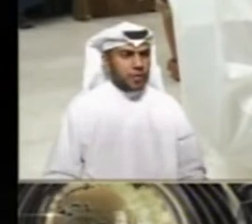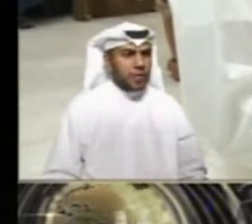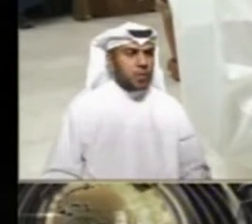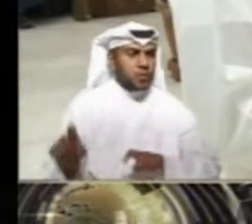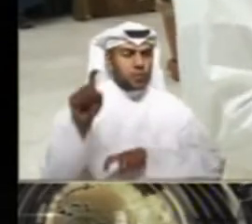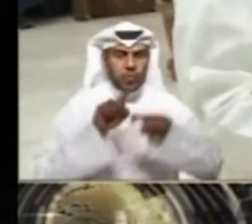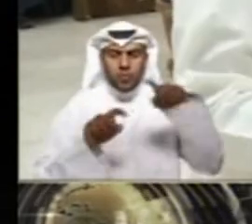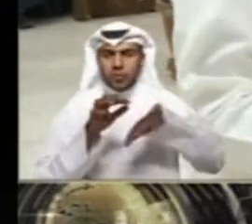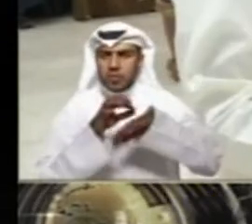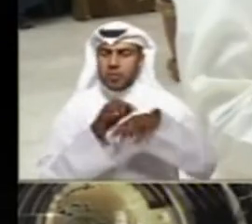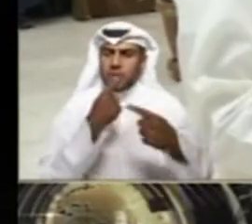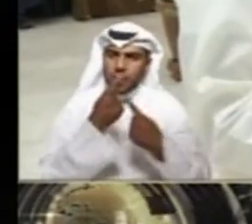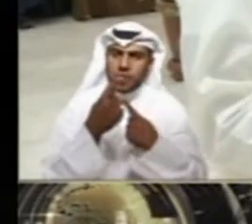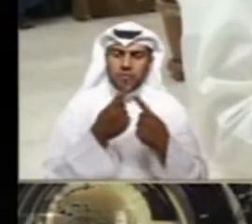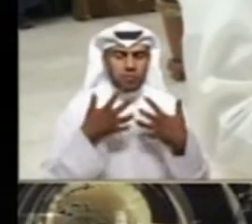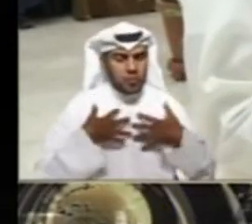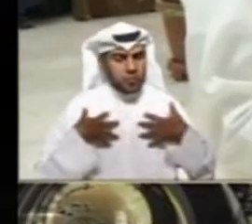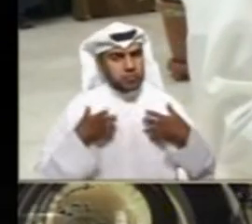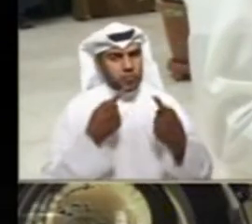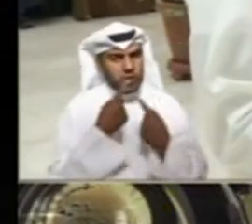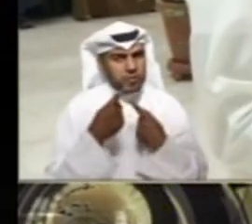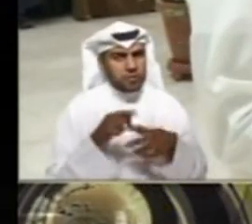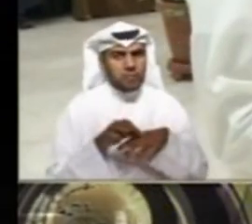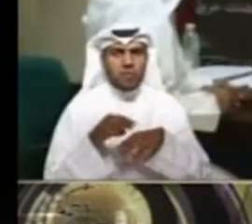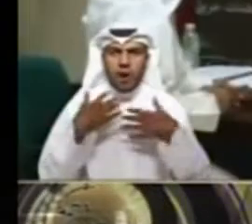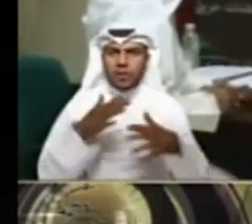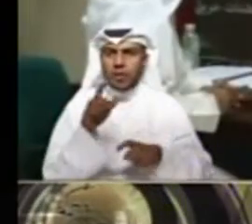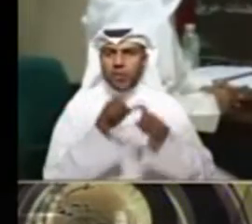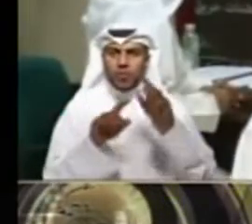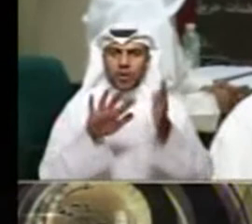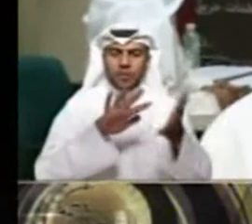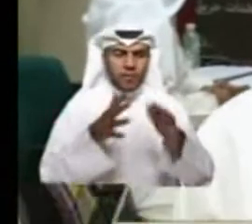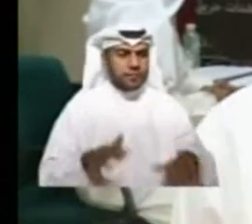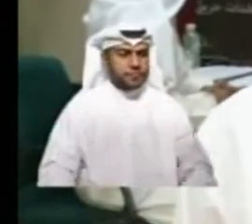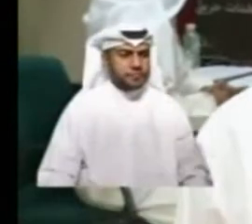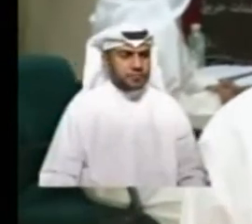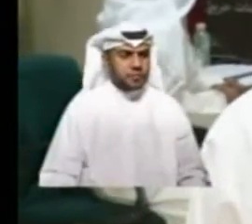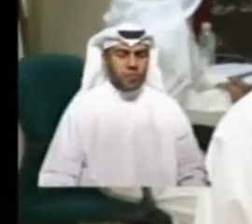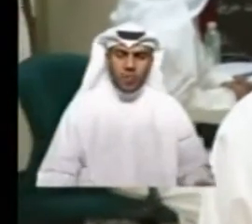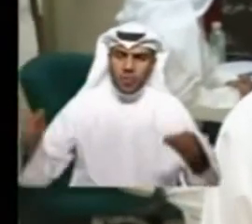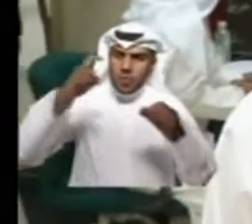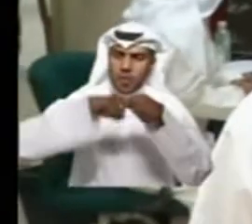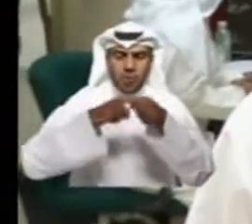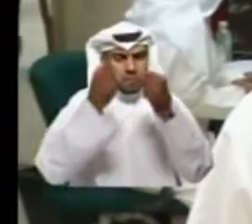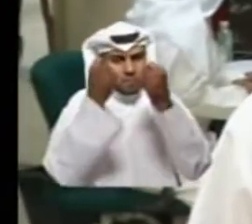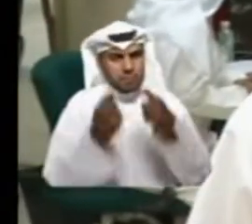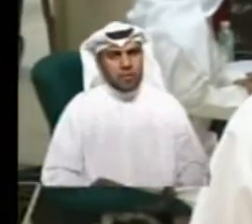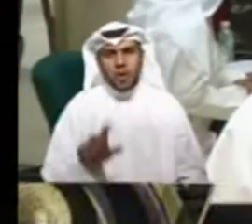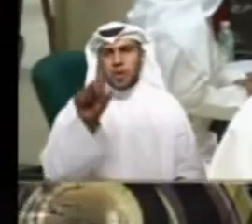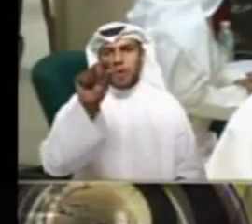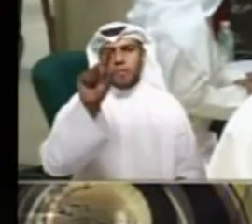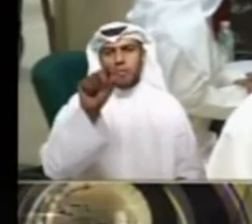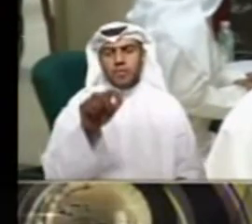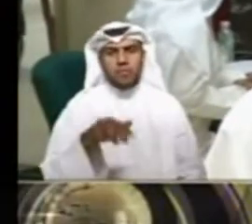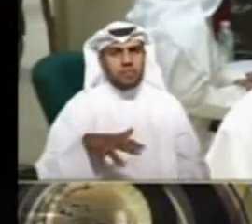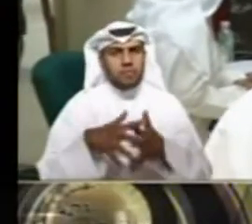أجواء حسن التعاون بين الموظفين والمراجعين. حقيقة يعني التعاون جدا ممتاز، المعاملة سهلة، زحمة